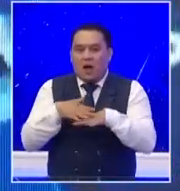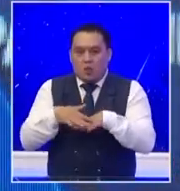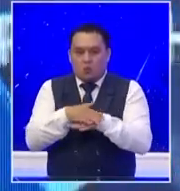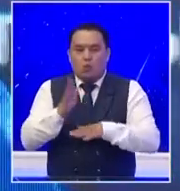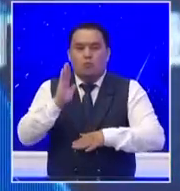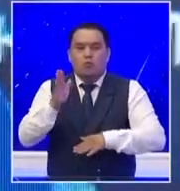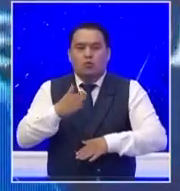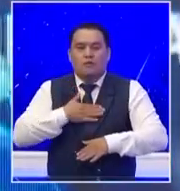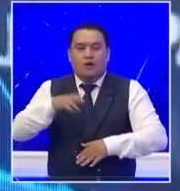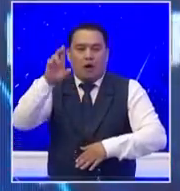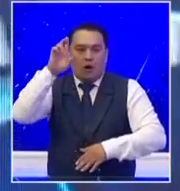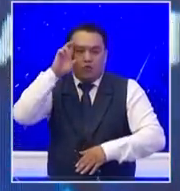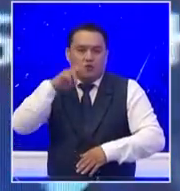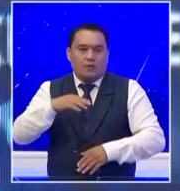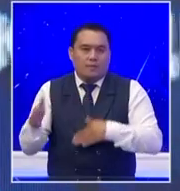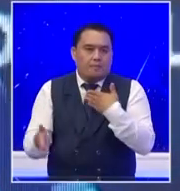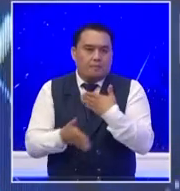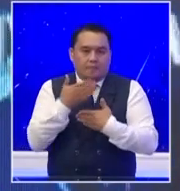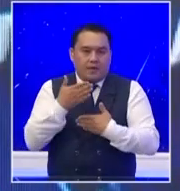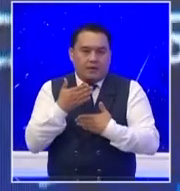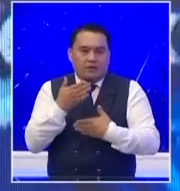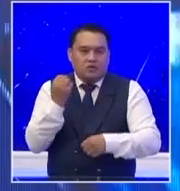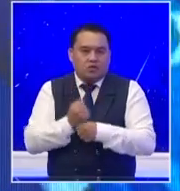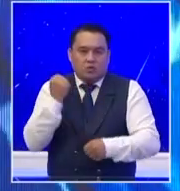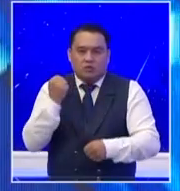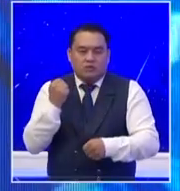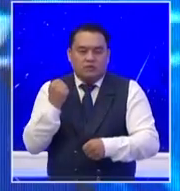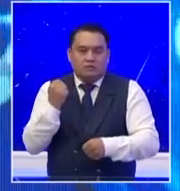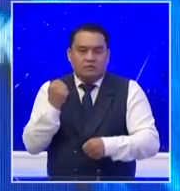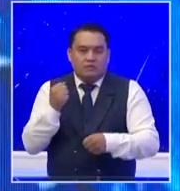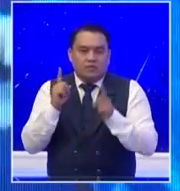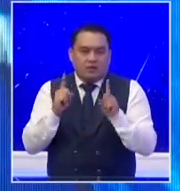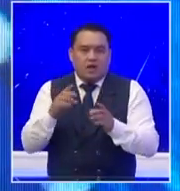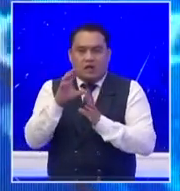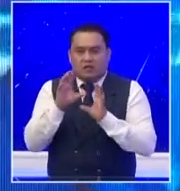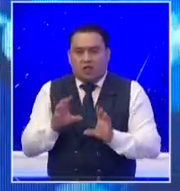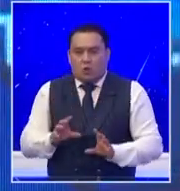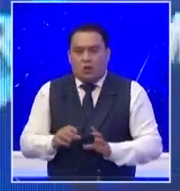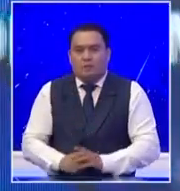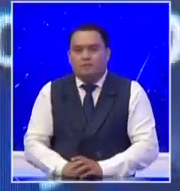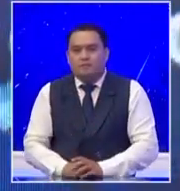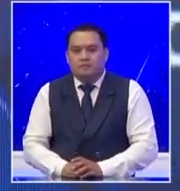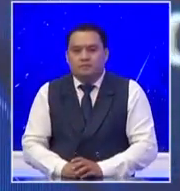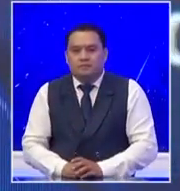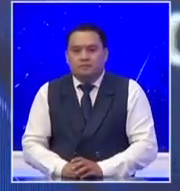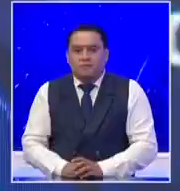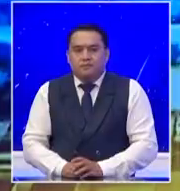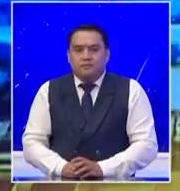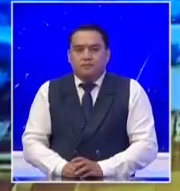конечно, государством будут приниматься жесткие меры согласно законодательству.